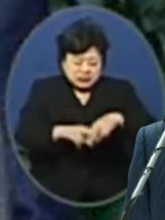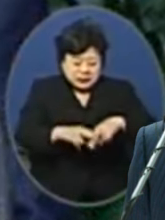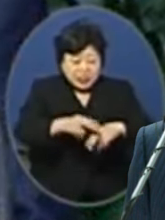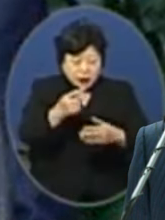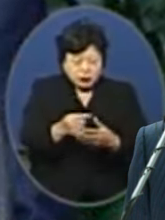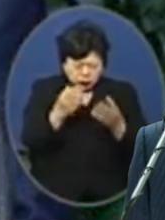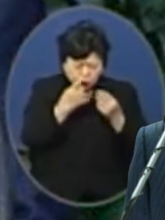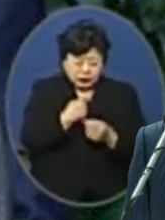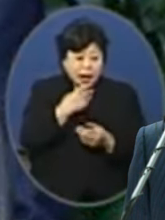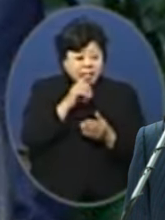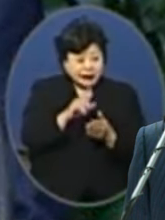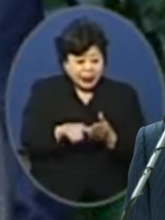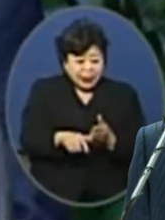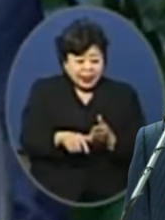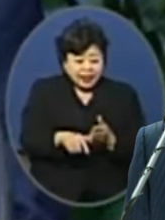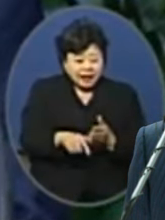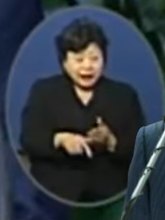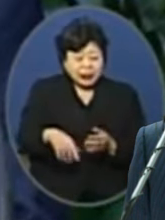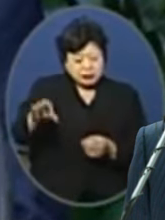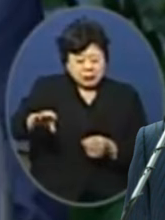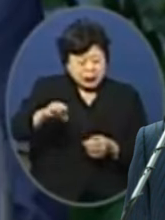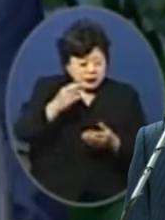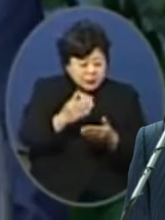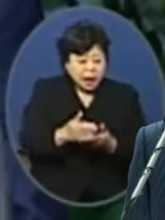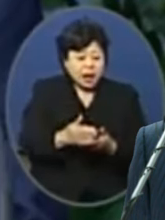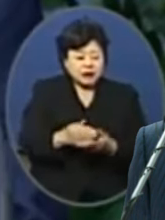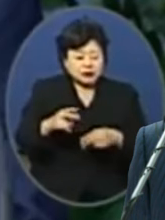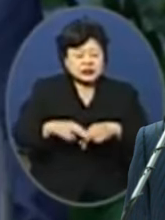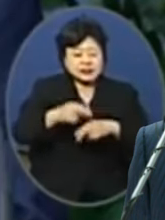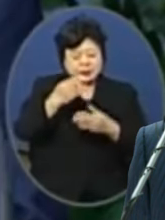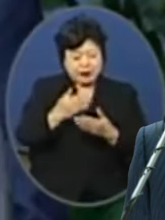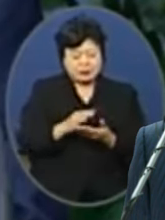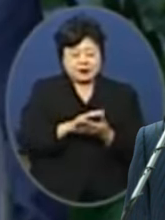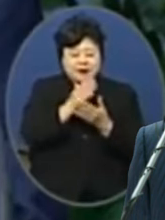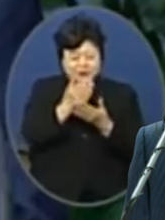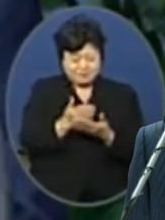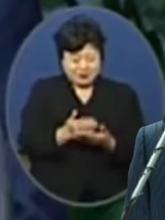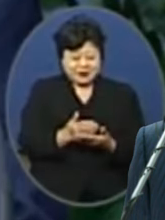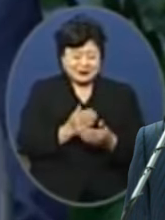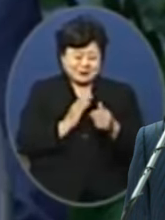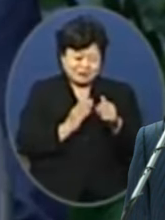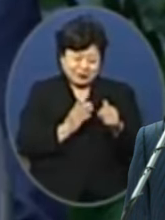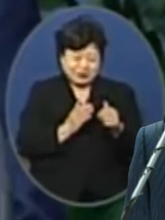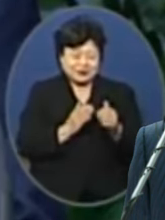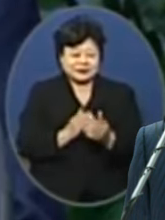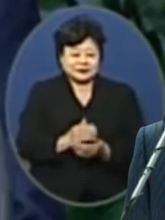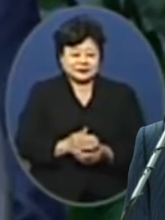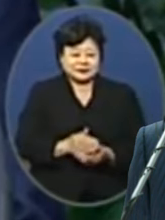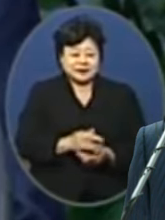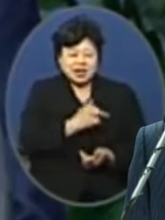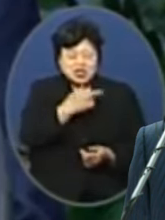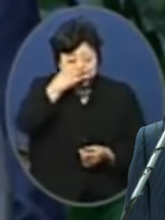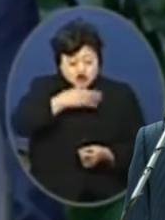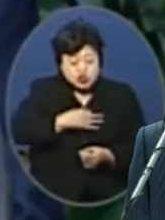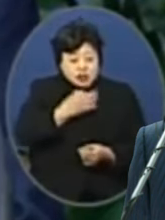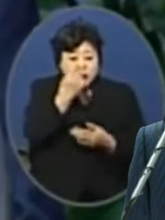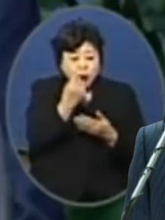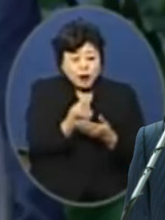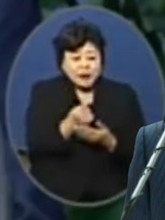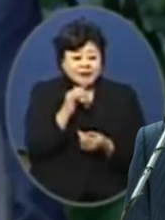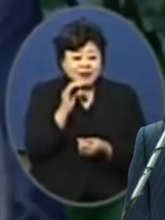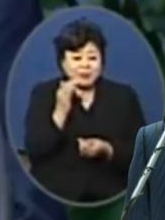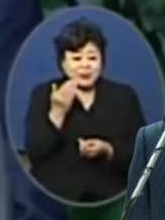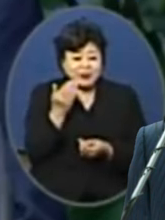다가올 때 신 여기지 말고 징계를 받아들여서 변화기를 구하면 내에게 큰 유익이 다가온다는